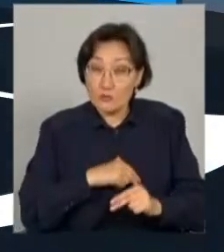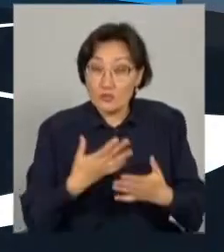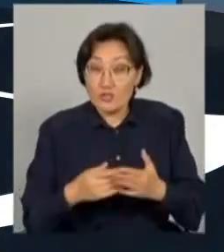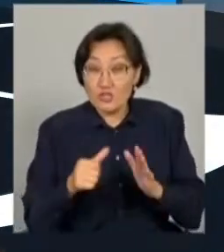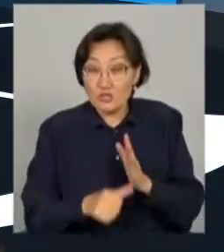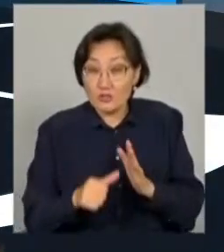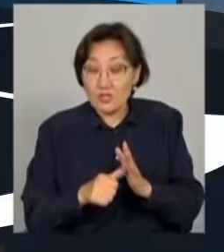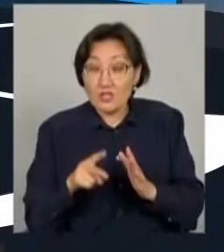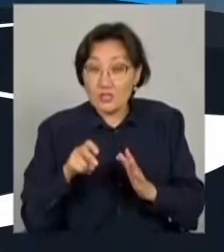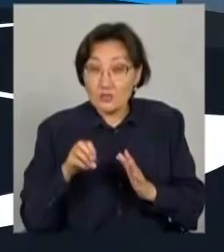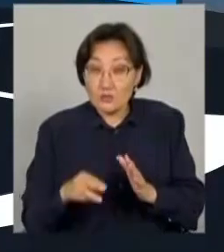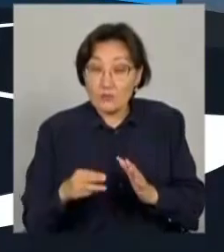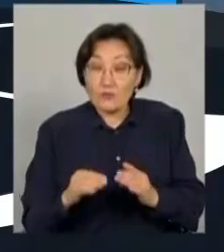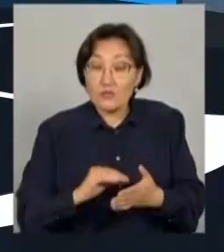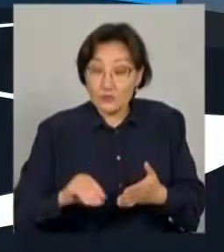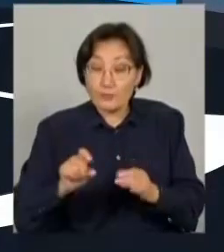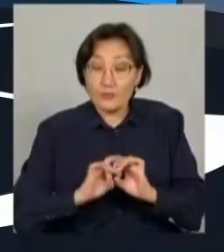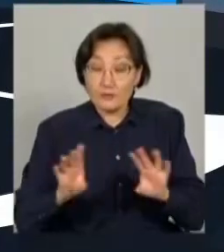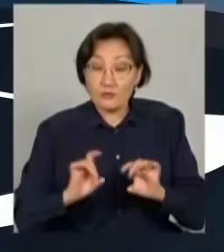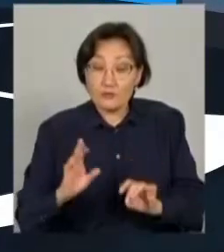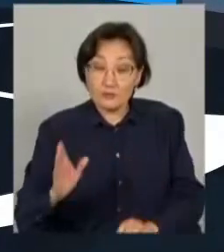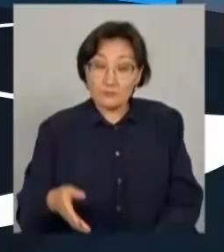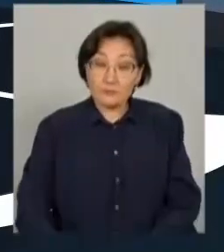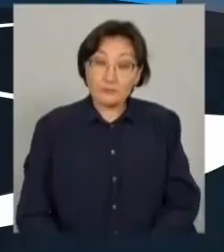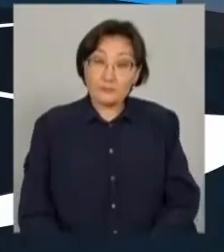почти 60 лет. Аида Иманали продолжит.